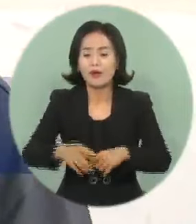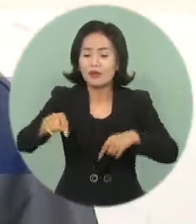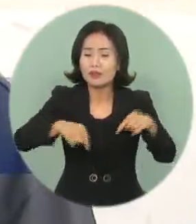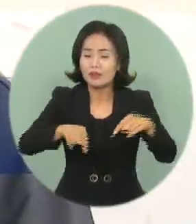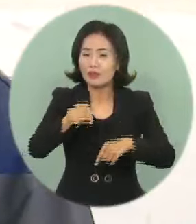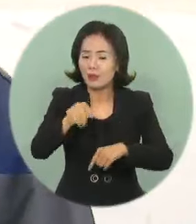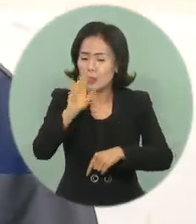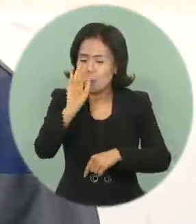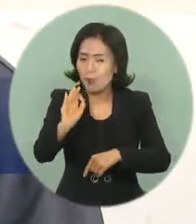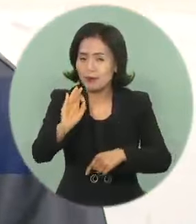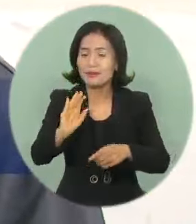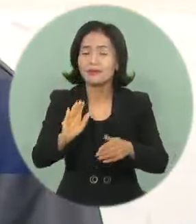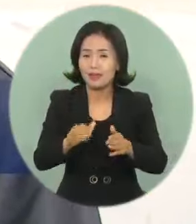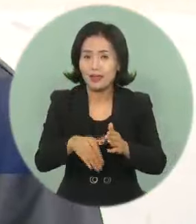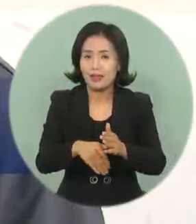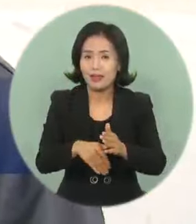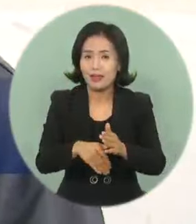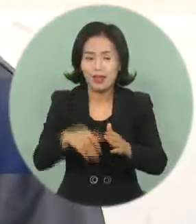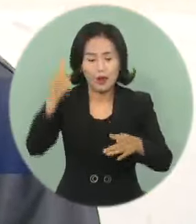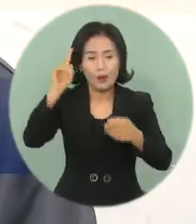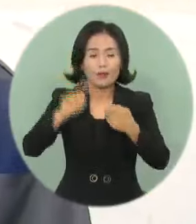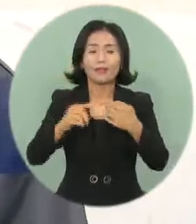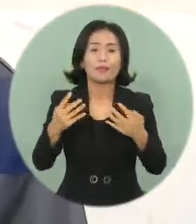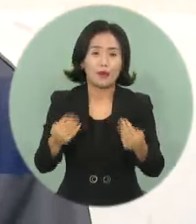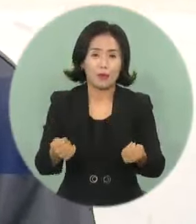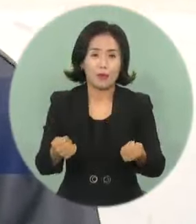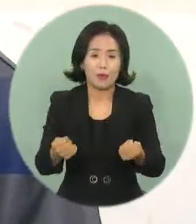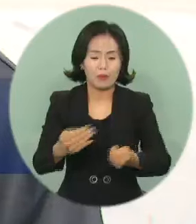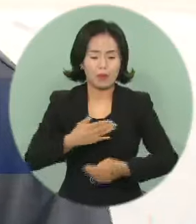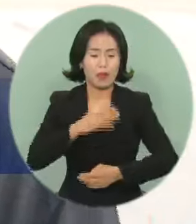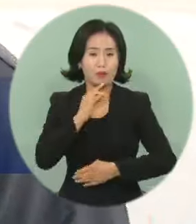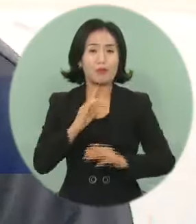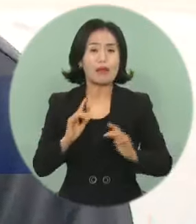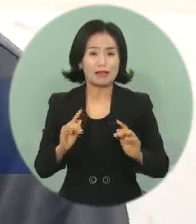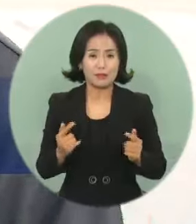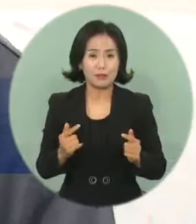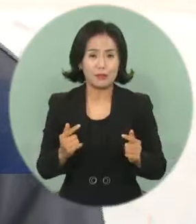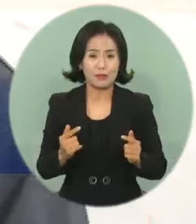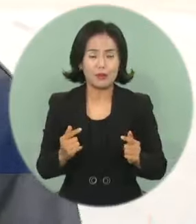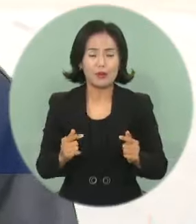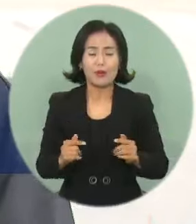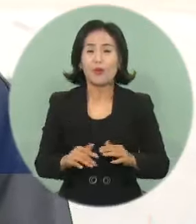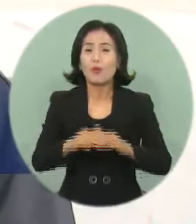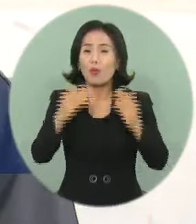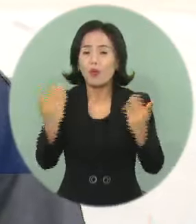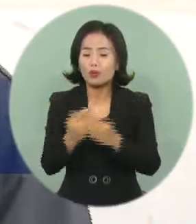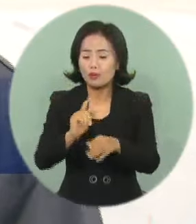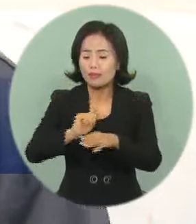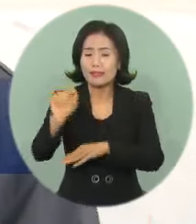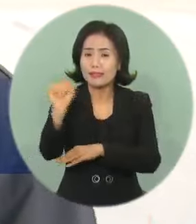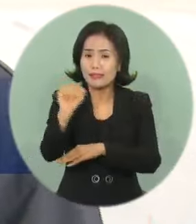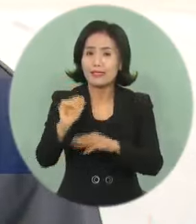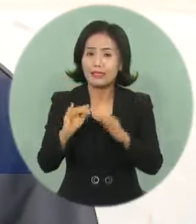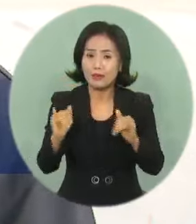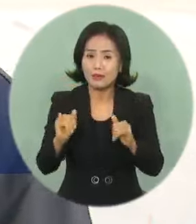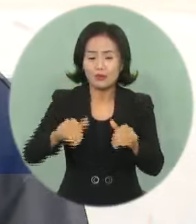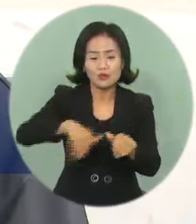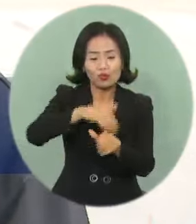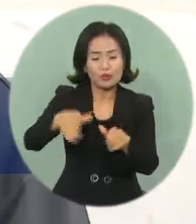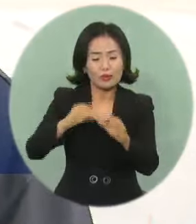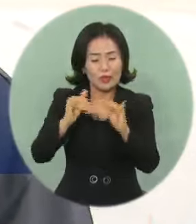정치적으로 이렇게 관심이 많고 나뿐이 아니고 우리 전체적으로 택시기사들이나 주위